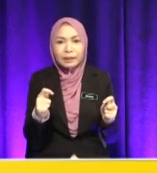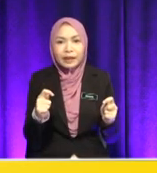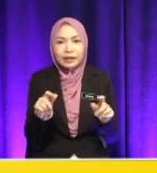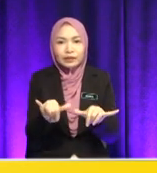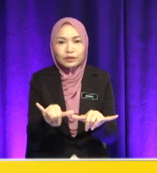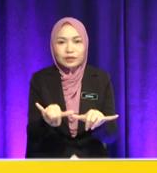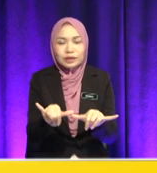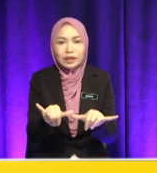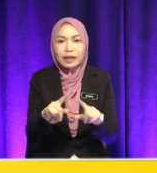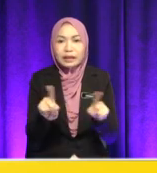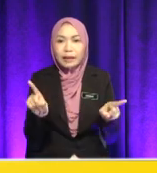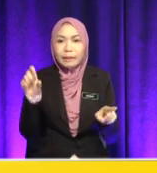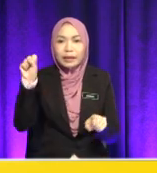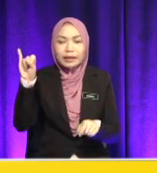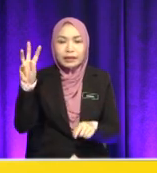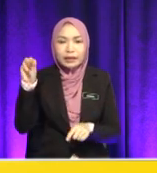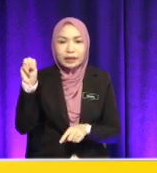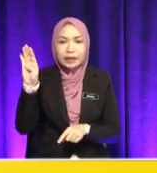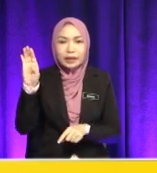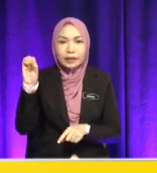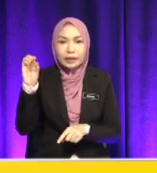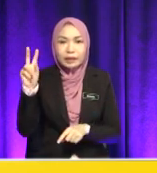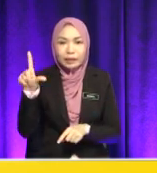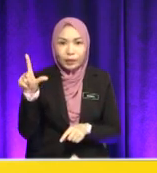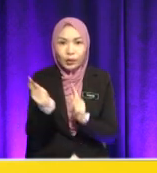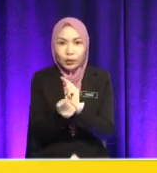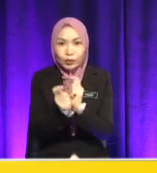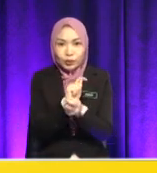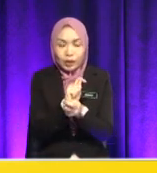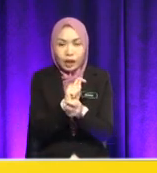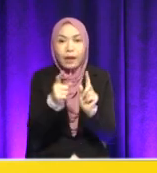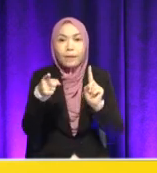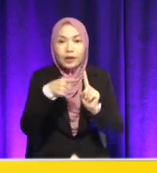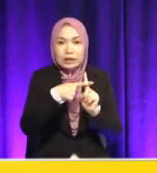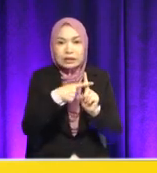tukar akan dipojeti positif negatif